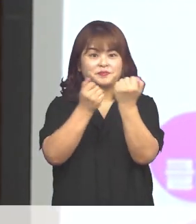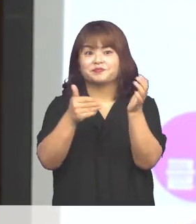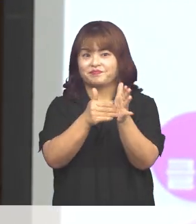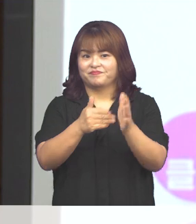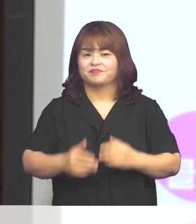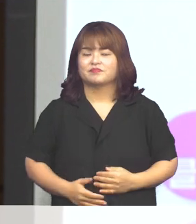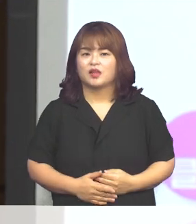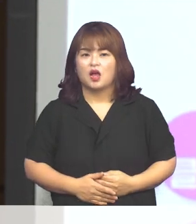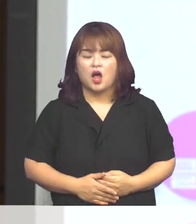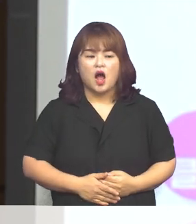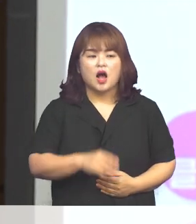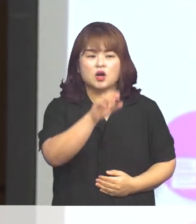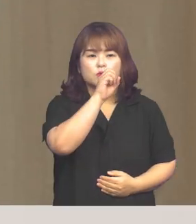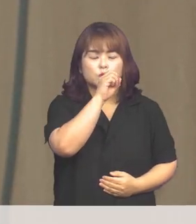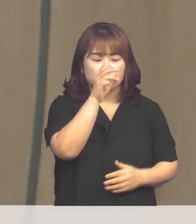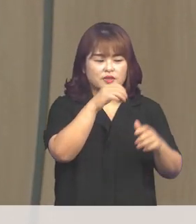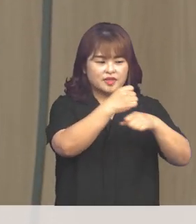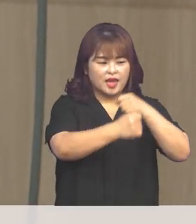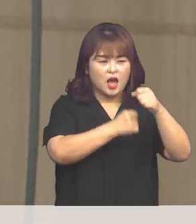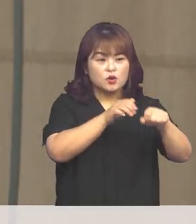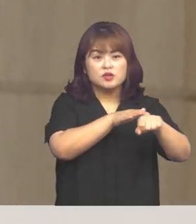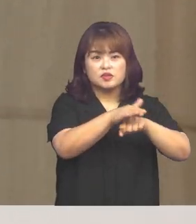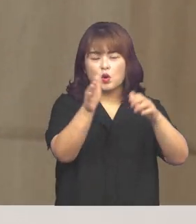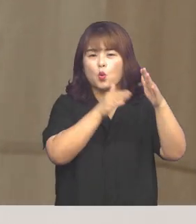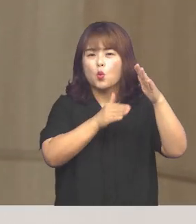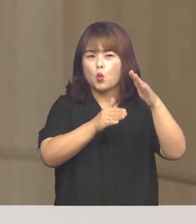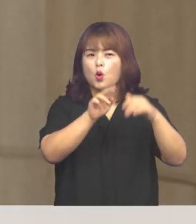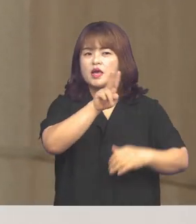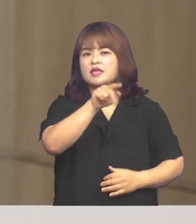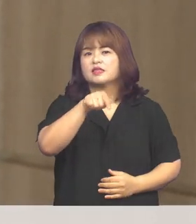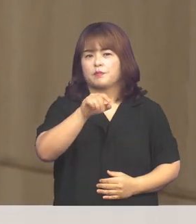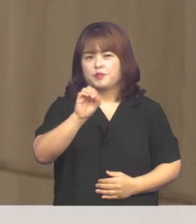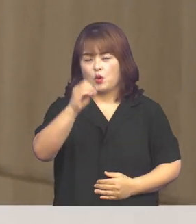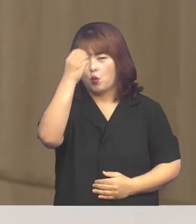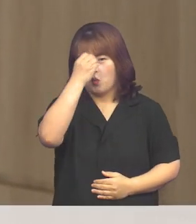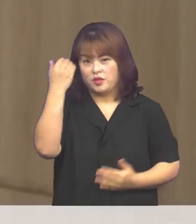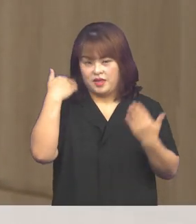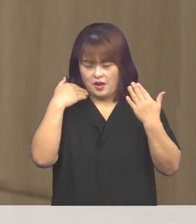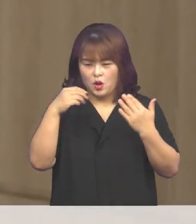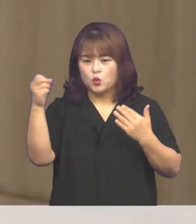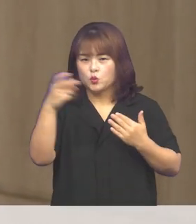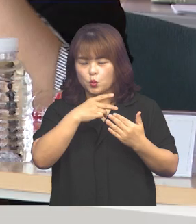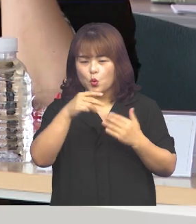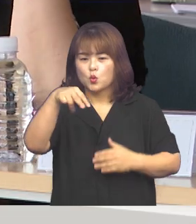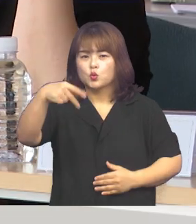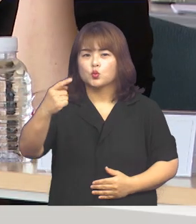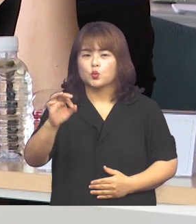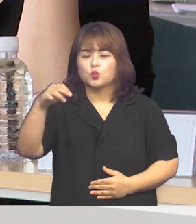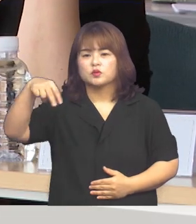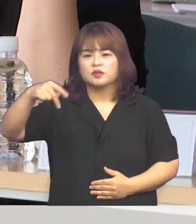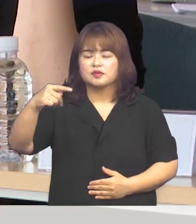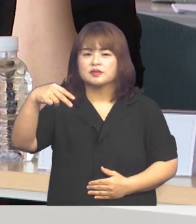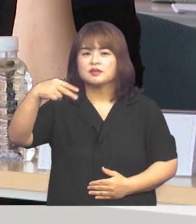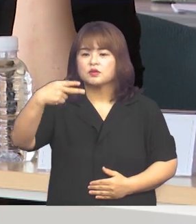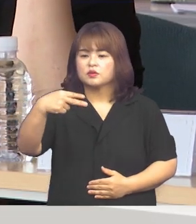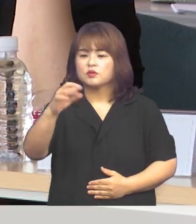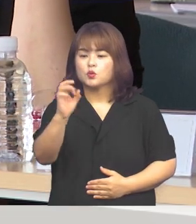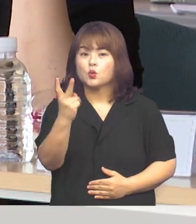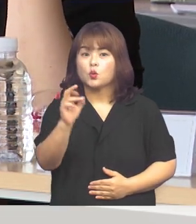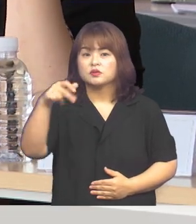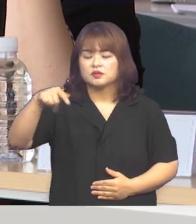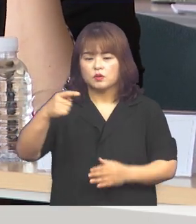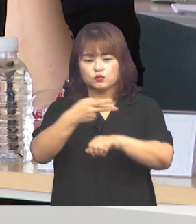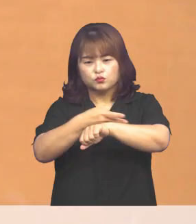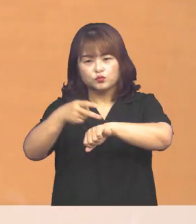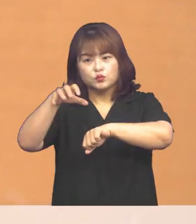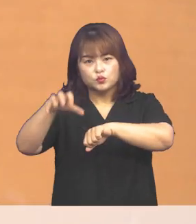자율형 공립고 2.0 선정, 용천초 수영장 건립, 용인 바이오고 기숙사 증축, 승하차베이, 스마트 횡단보도